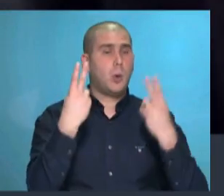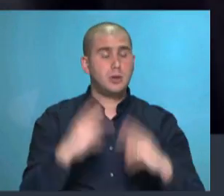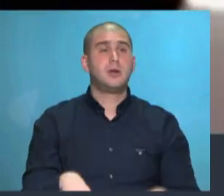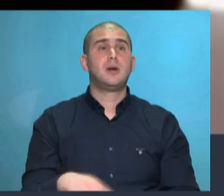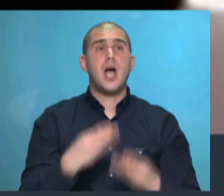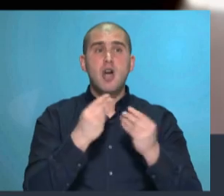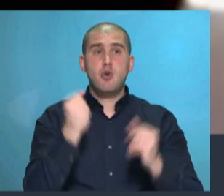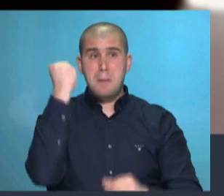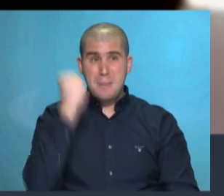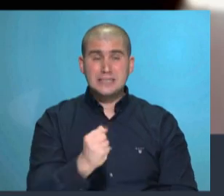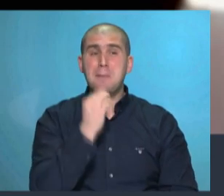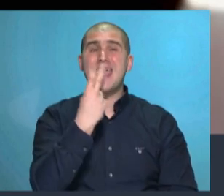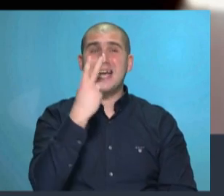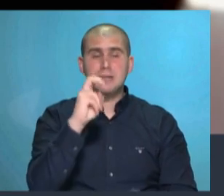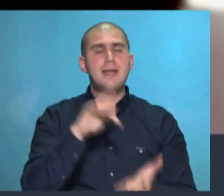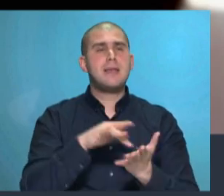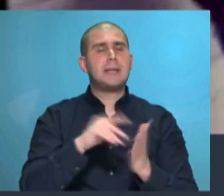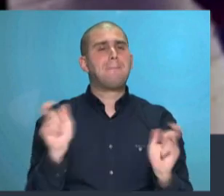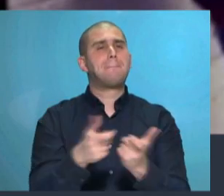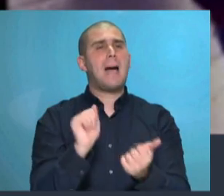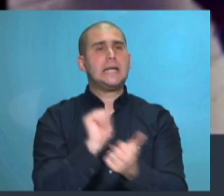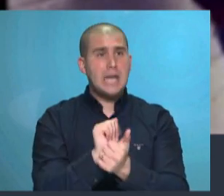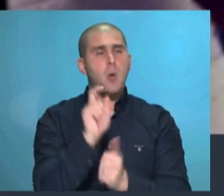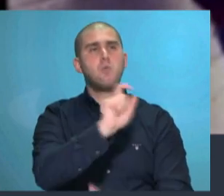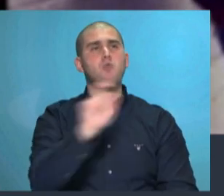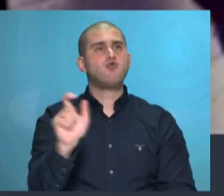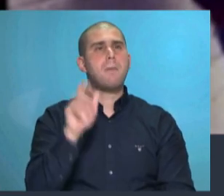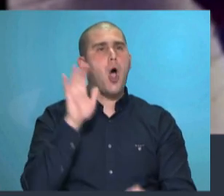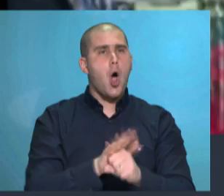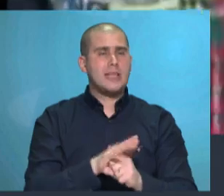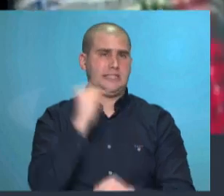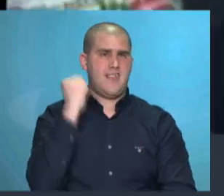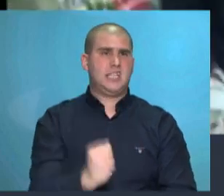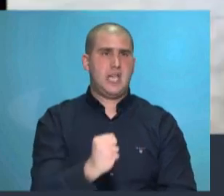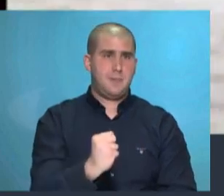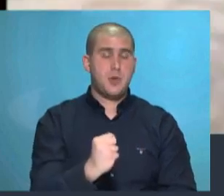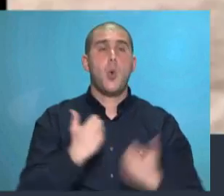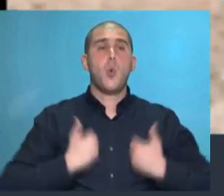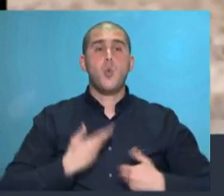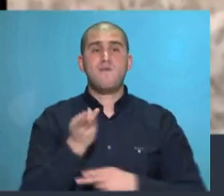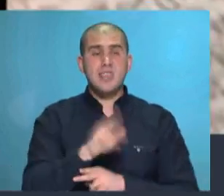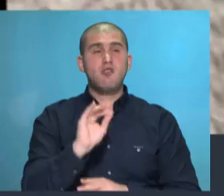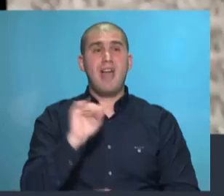קודי הרמן, בן 20, נמצא במעצר ומואשם באונס וברצח. גופתה